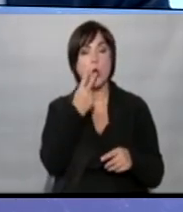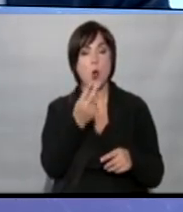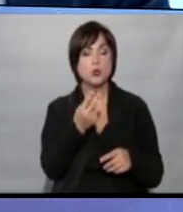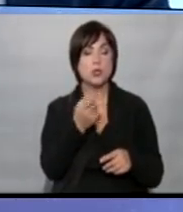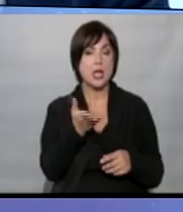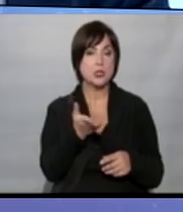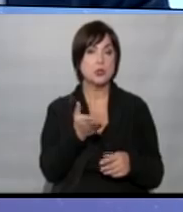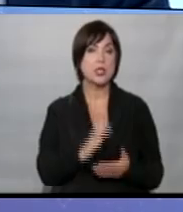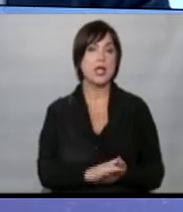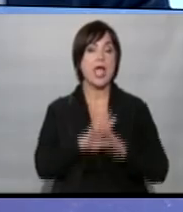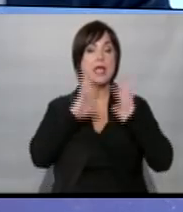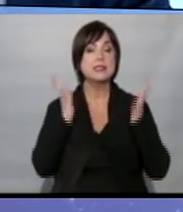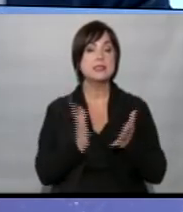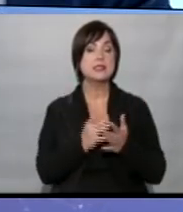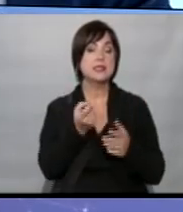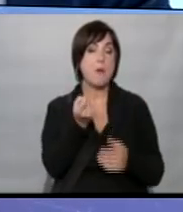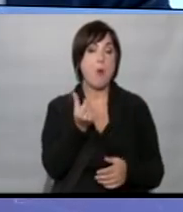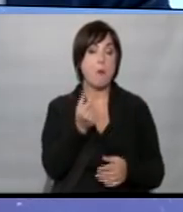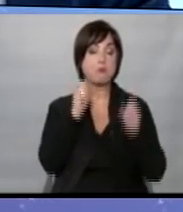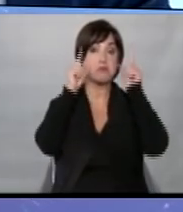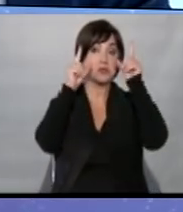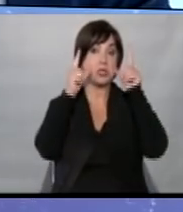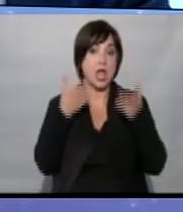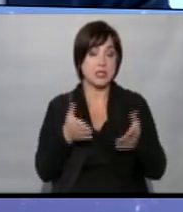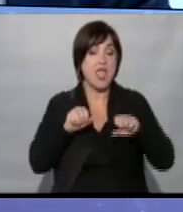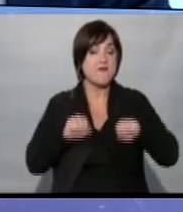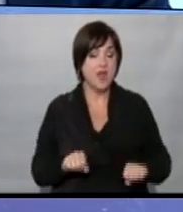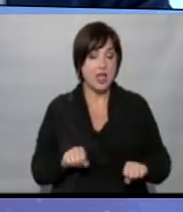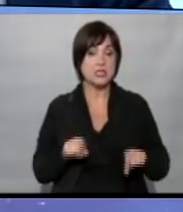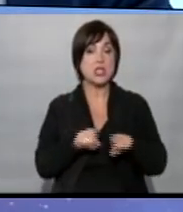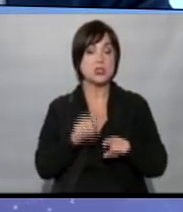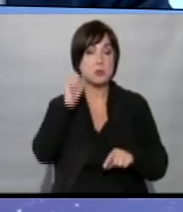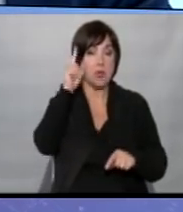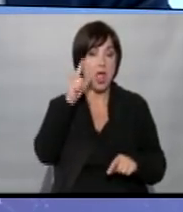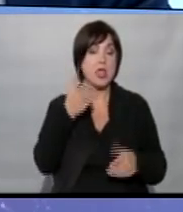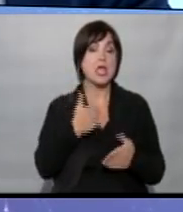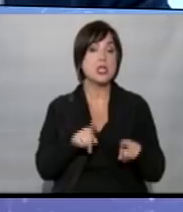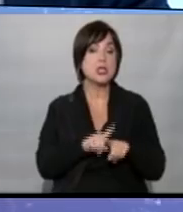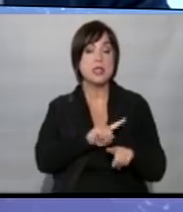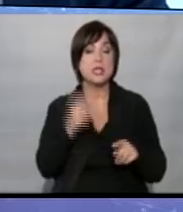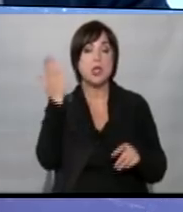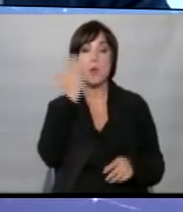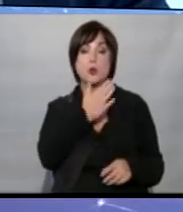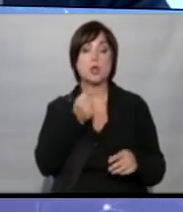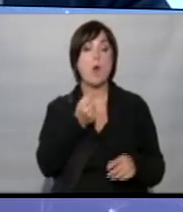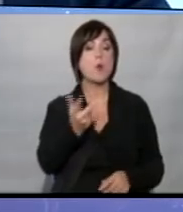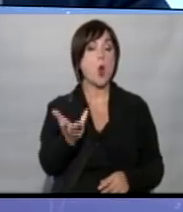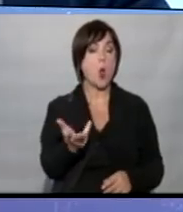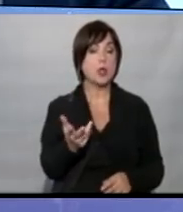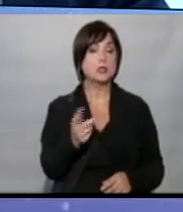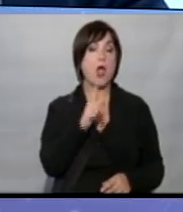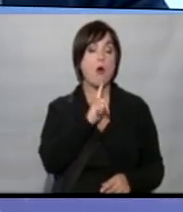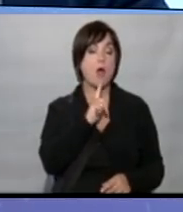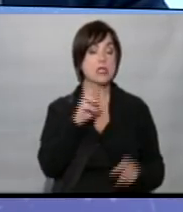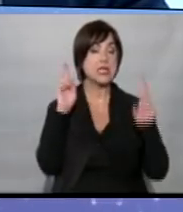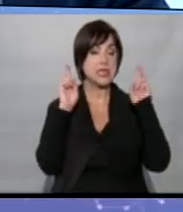е дека сите се помалку изненадени и власта е изненадена од тоа дека не се постигна на бројка што на која